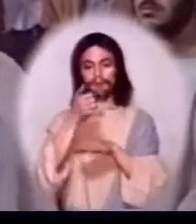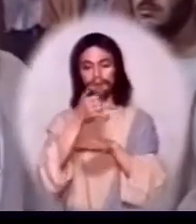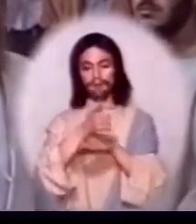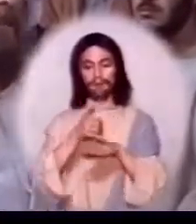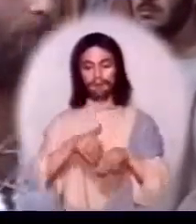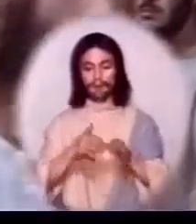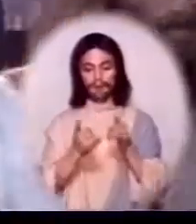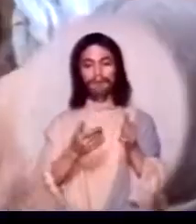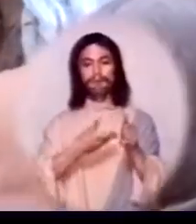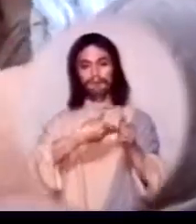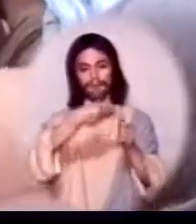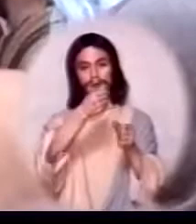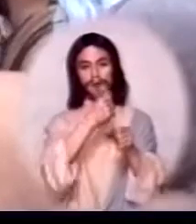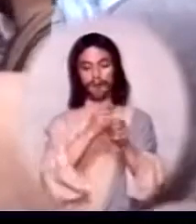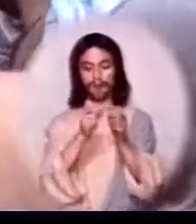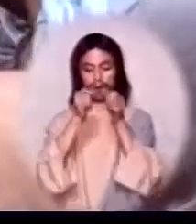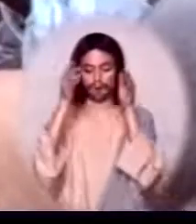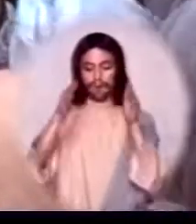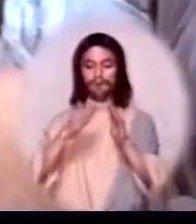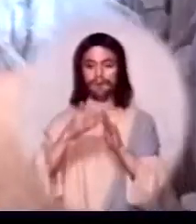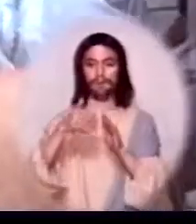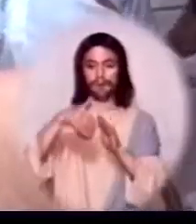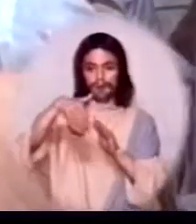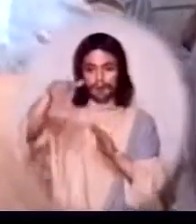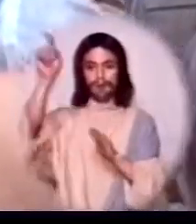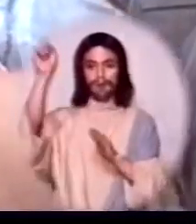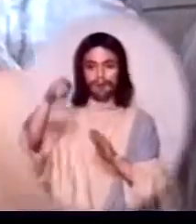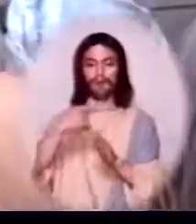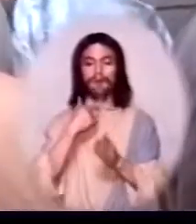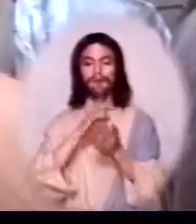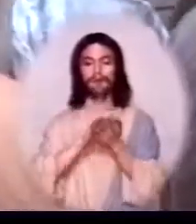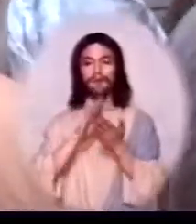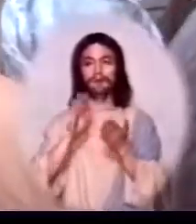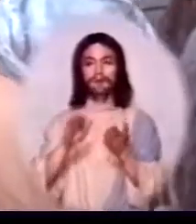소작인에게 빌려주고 오랫동안 집을 떠나 있었다.